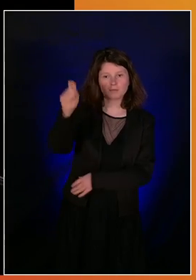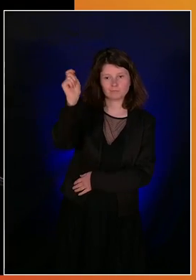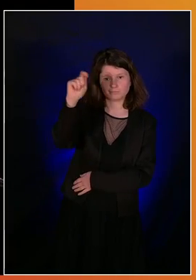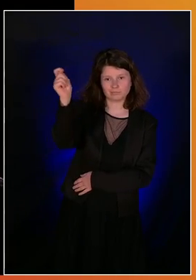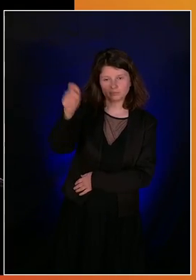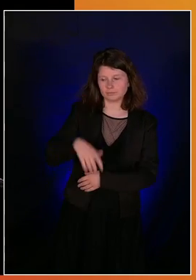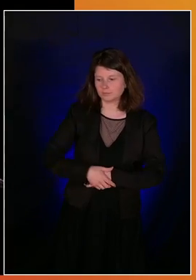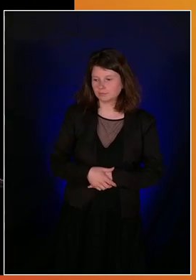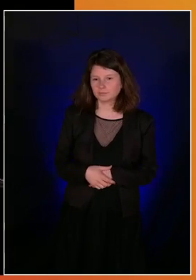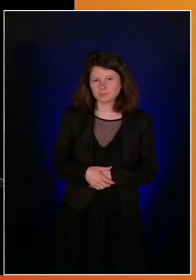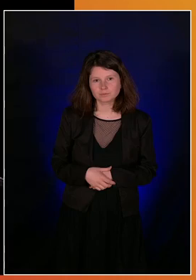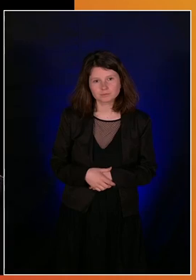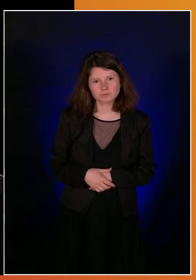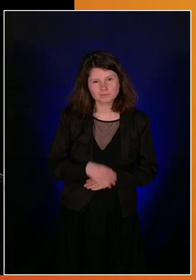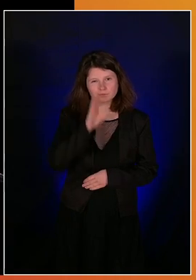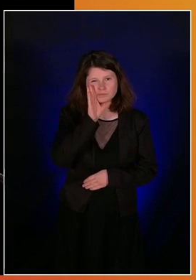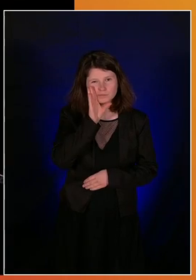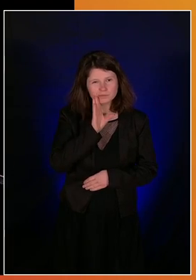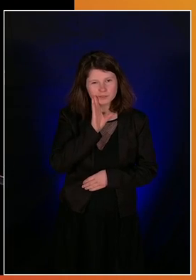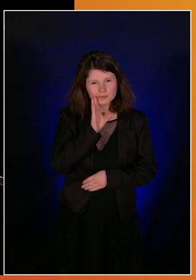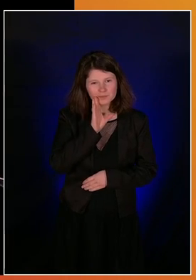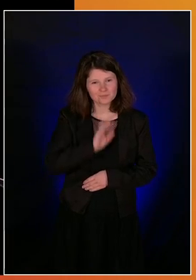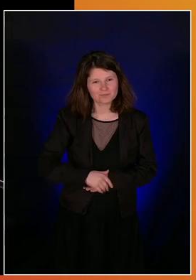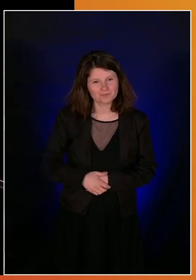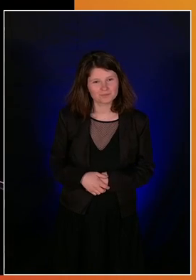camarades donc s'il vous